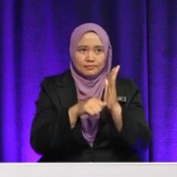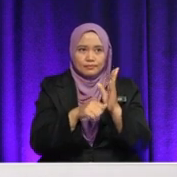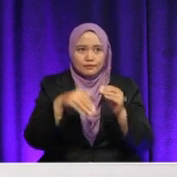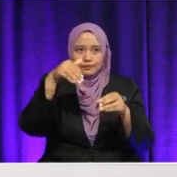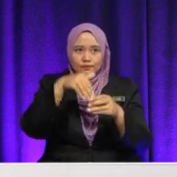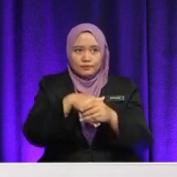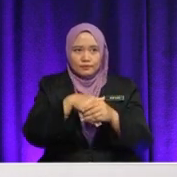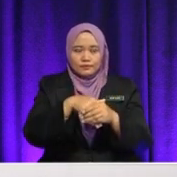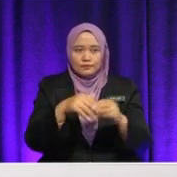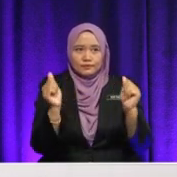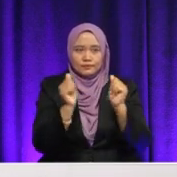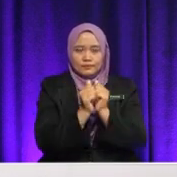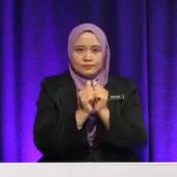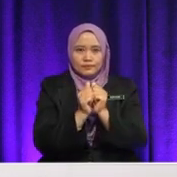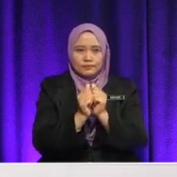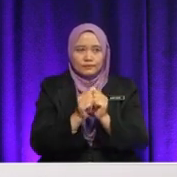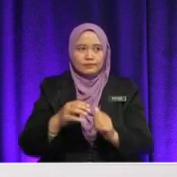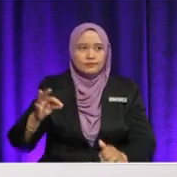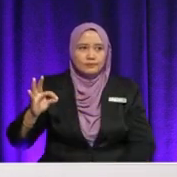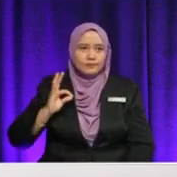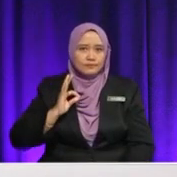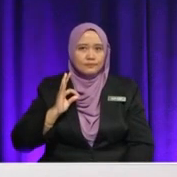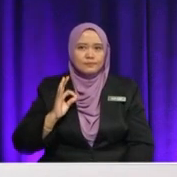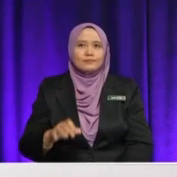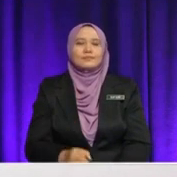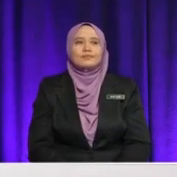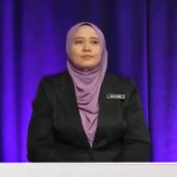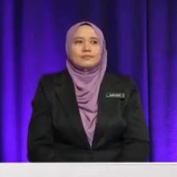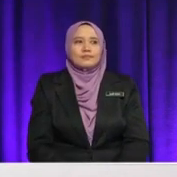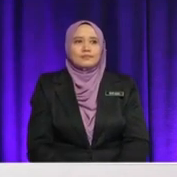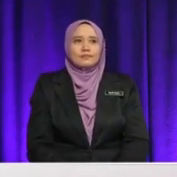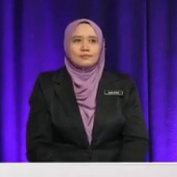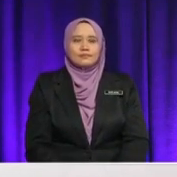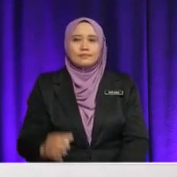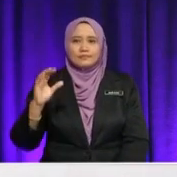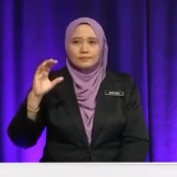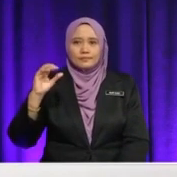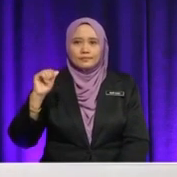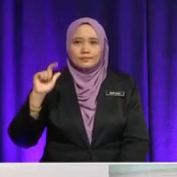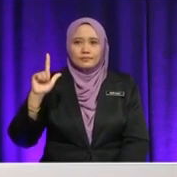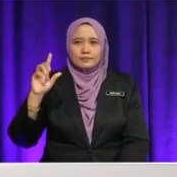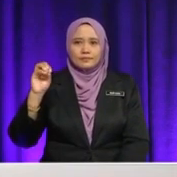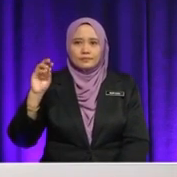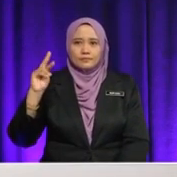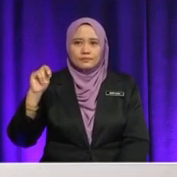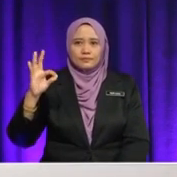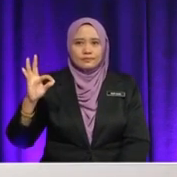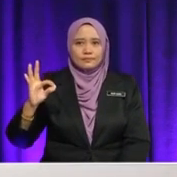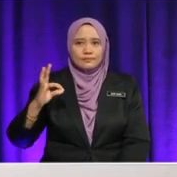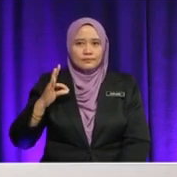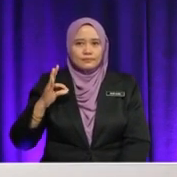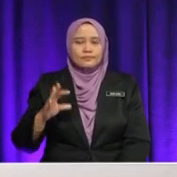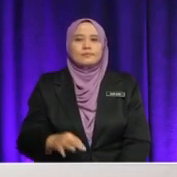Perhatikan dengan baik aku ikutan kan tadi masuk Muri akan dapat Karena jalur serasa isoleusin dijawab